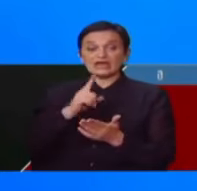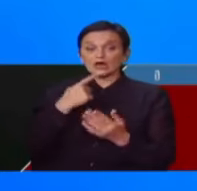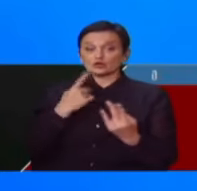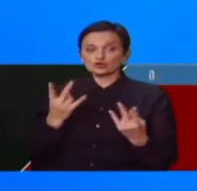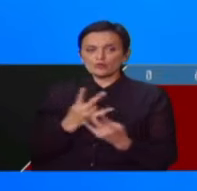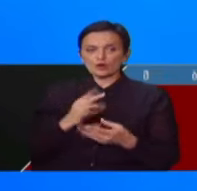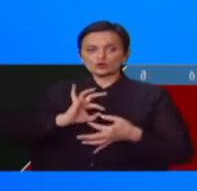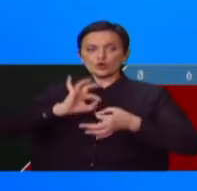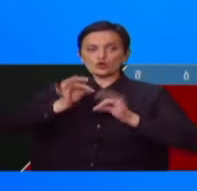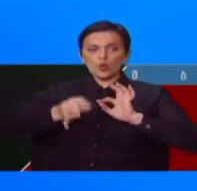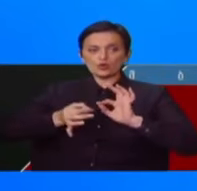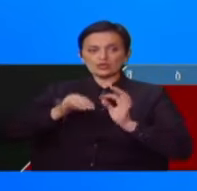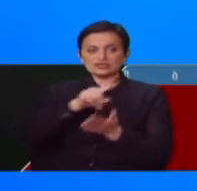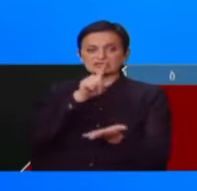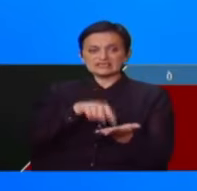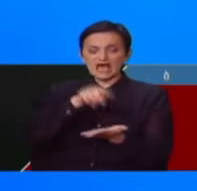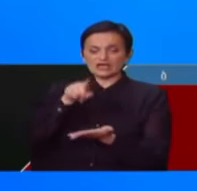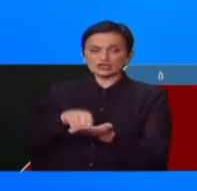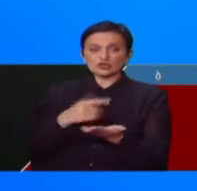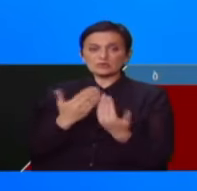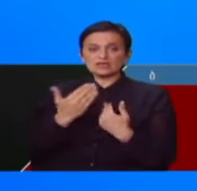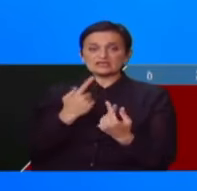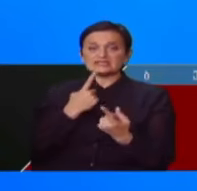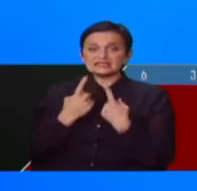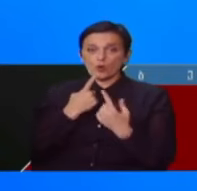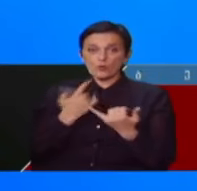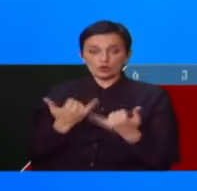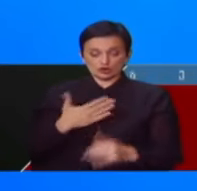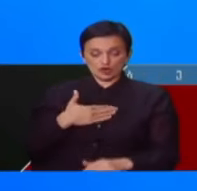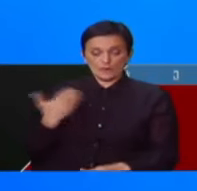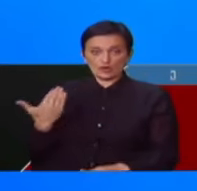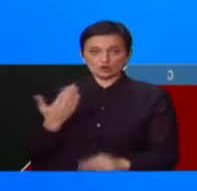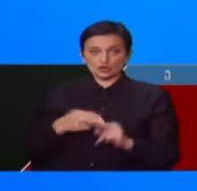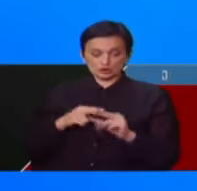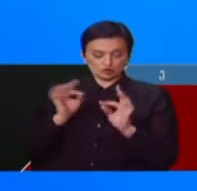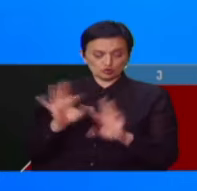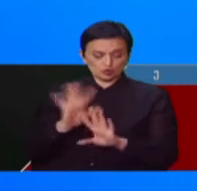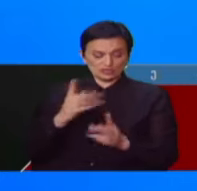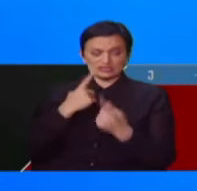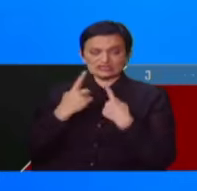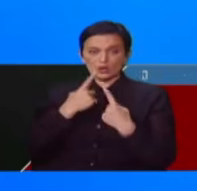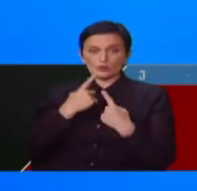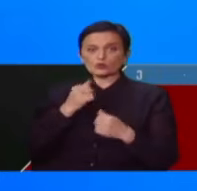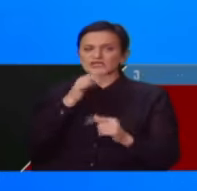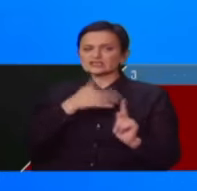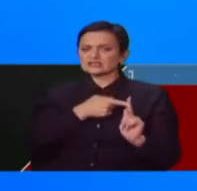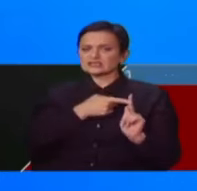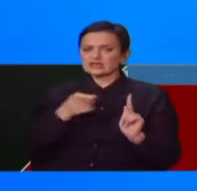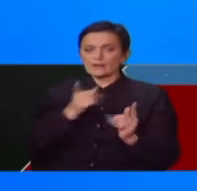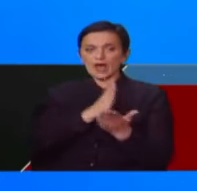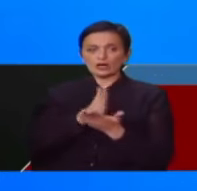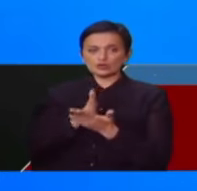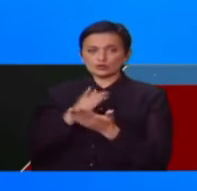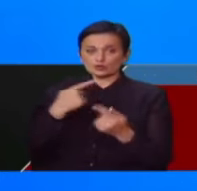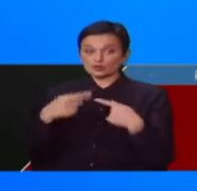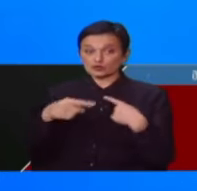უნდა, კონკრეტულ საკითხებთან მიმართებაში ალბათ საუბარი ეხლა არ იქნება ჩვენის ხრიდან უპრიანი. აქ საუბარია იმაზე, რომ წლების განმავლობაში არსებული